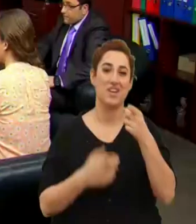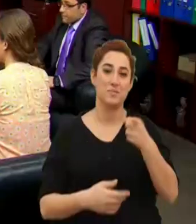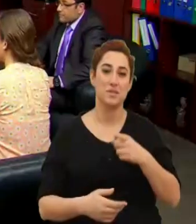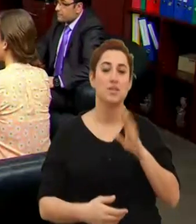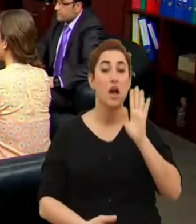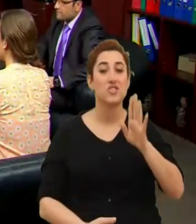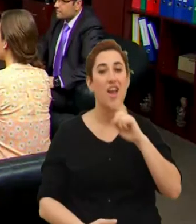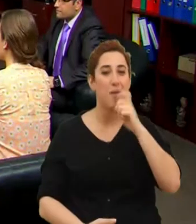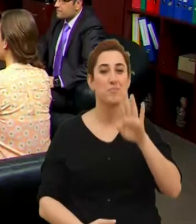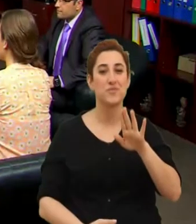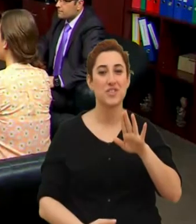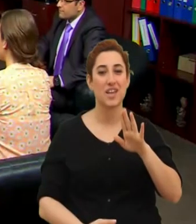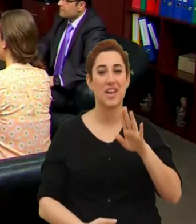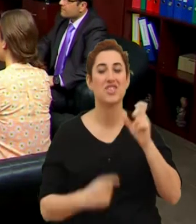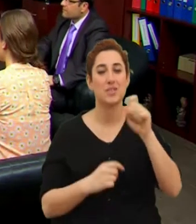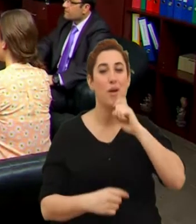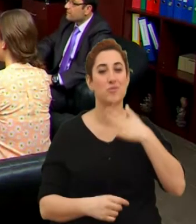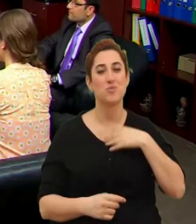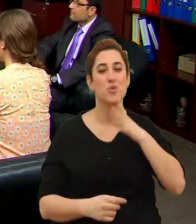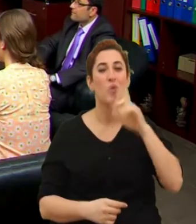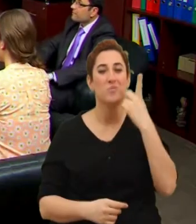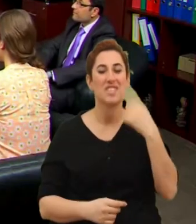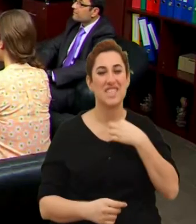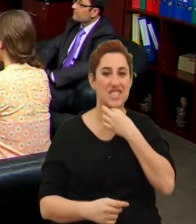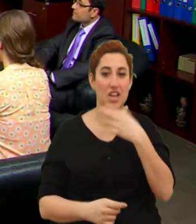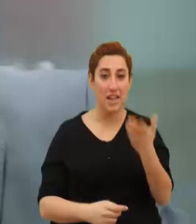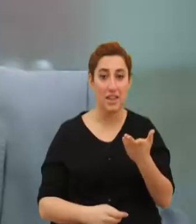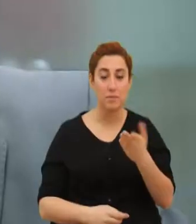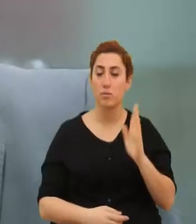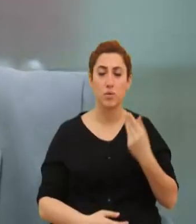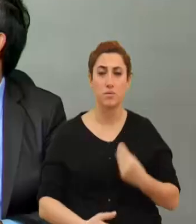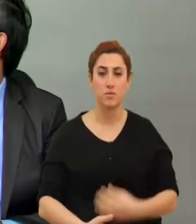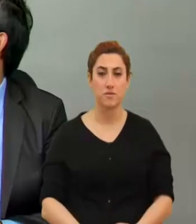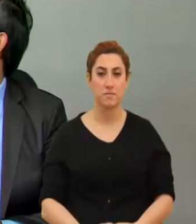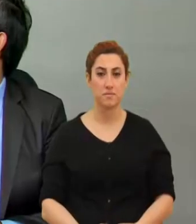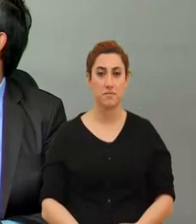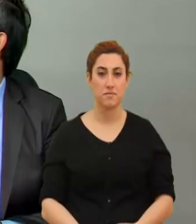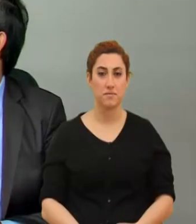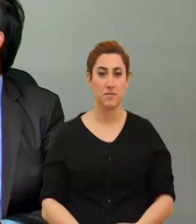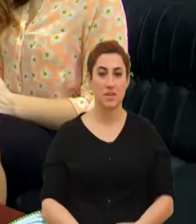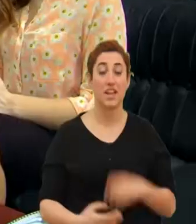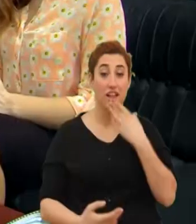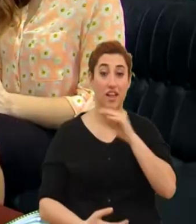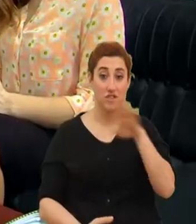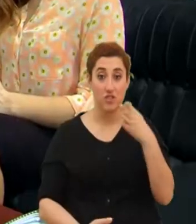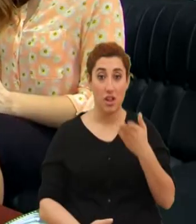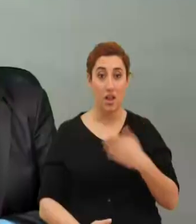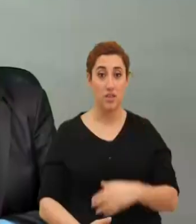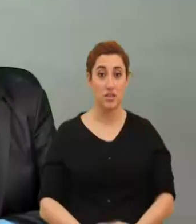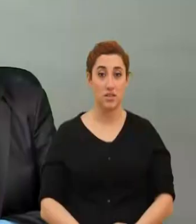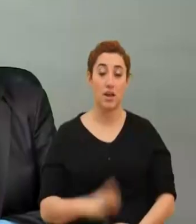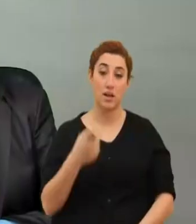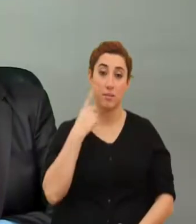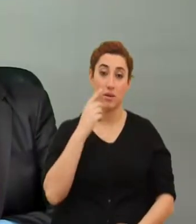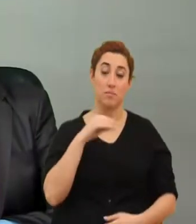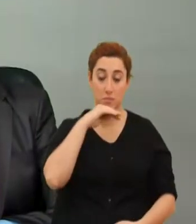sizi. Ya amca, Cezm amcacığım, son bir şey daha rica edebilir miyim? Neymiş o? Gençler,